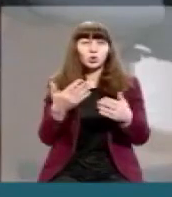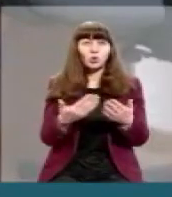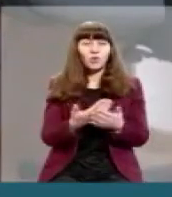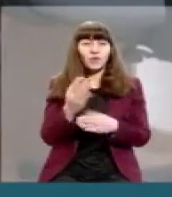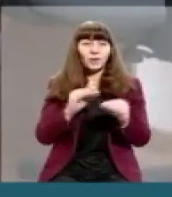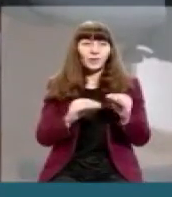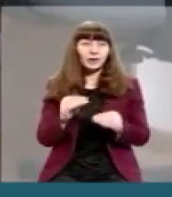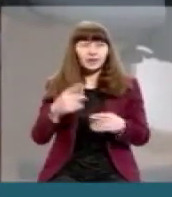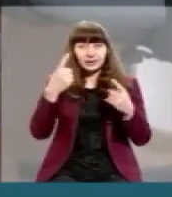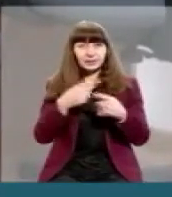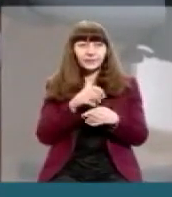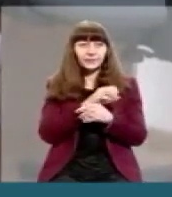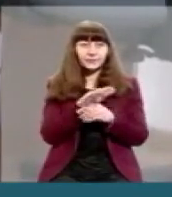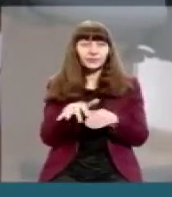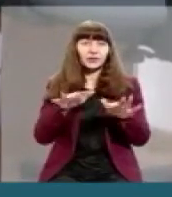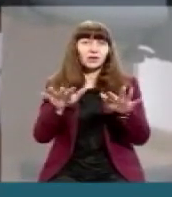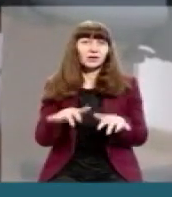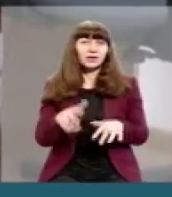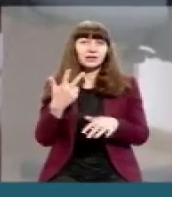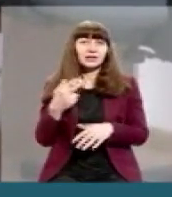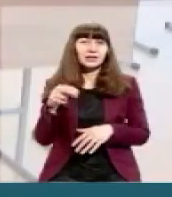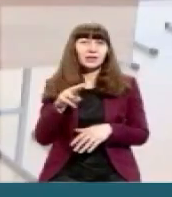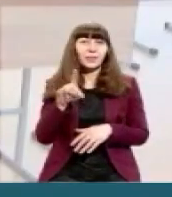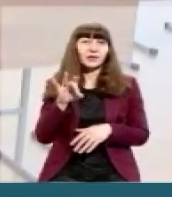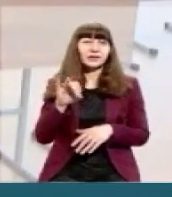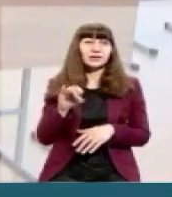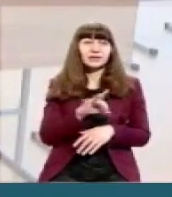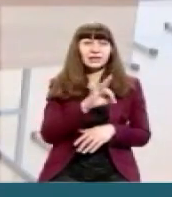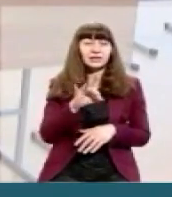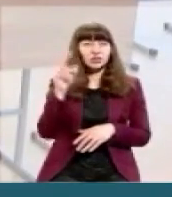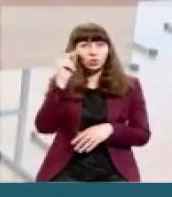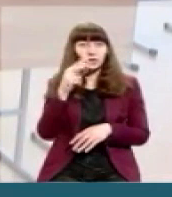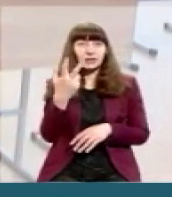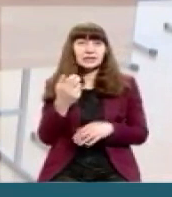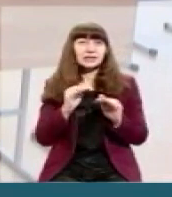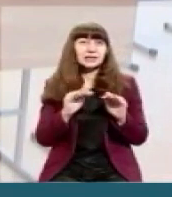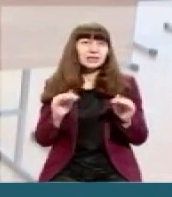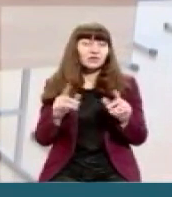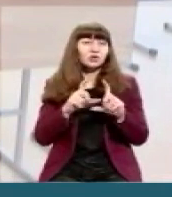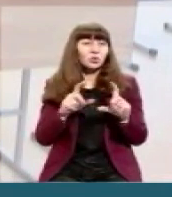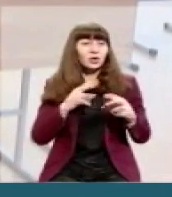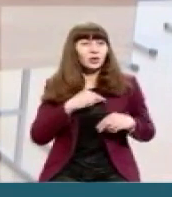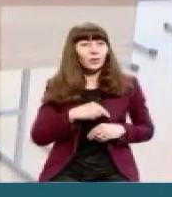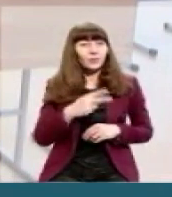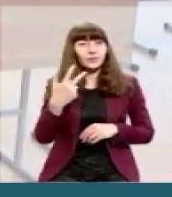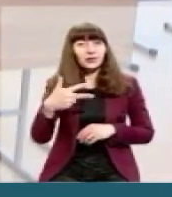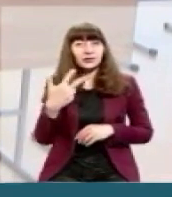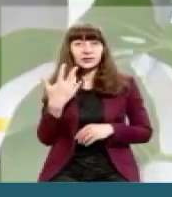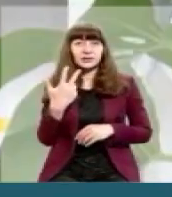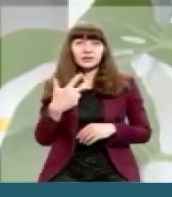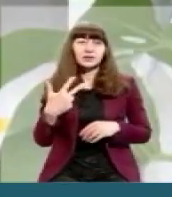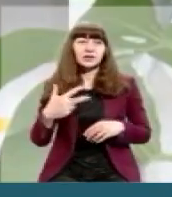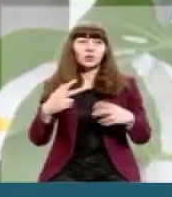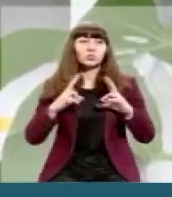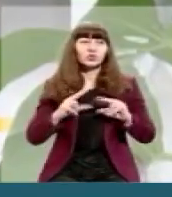Техническое оснащение пополнилось новыми компьютерами и 3D-принтером. Сейчас здесь обучается более 300 детей. В школе работает более 30 педагогов.